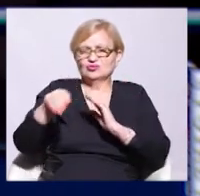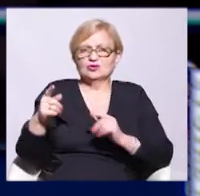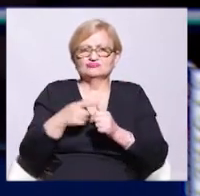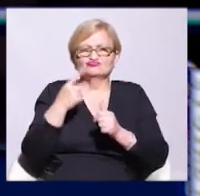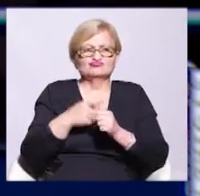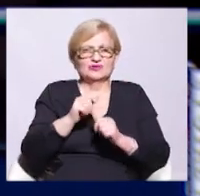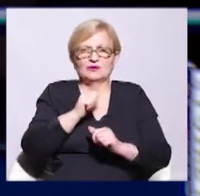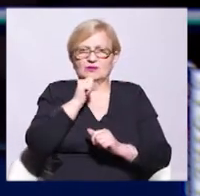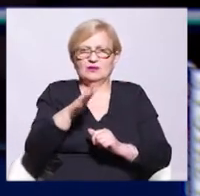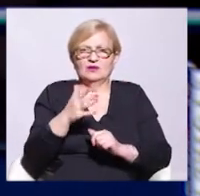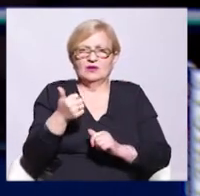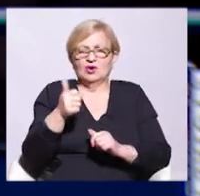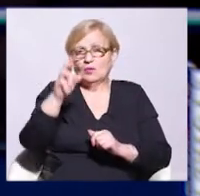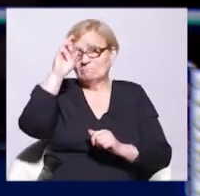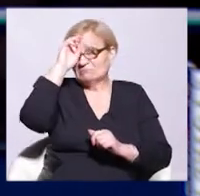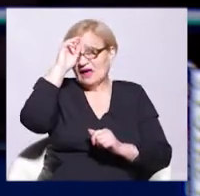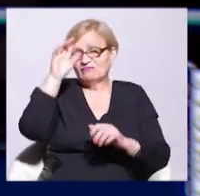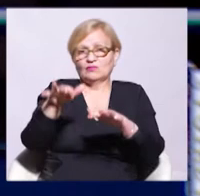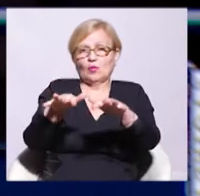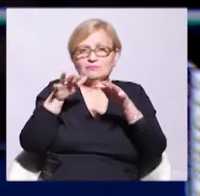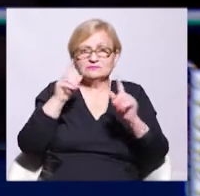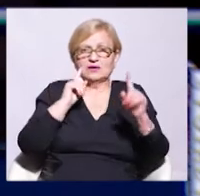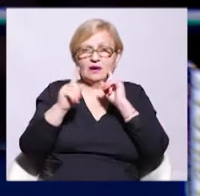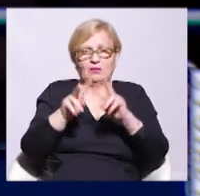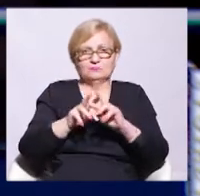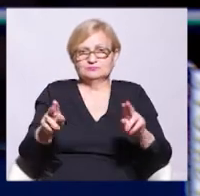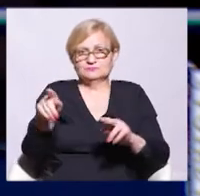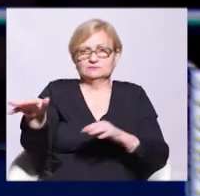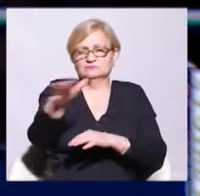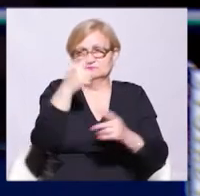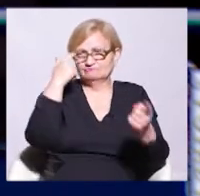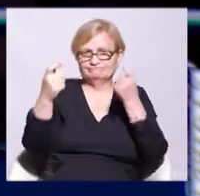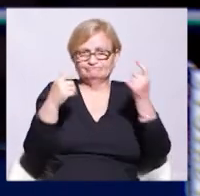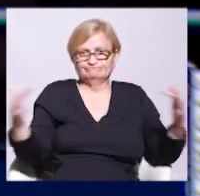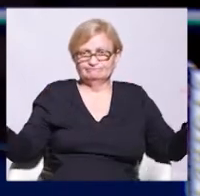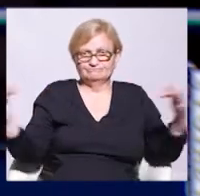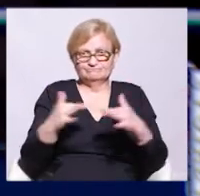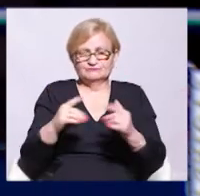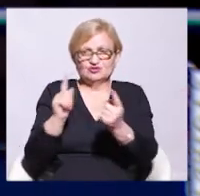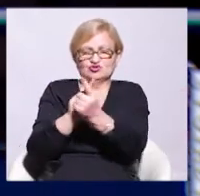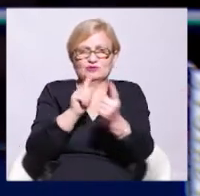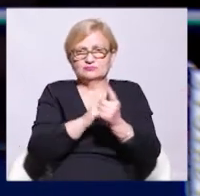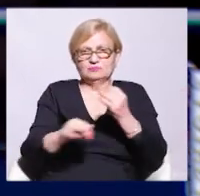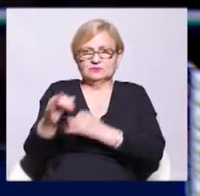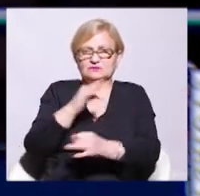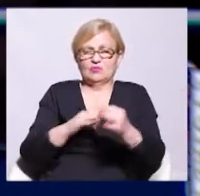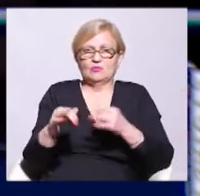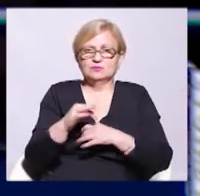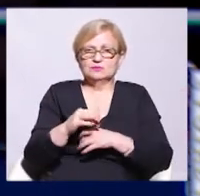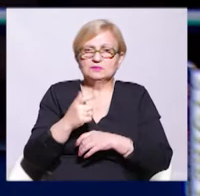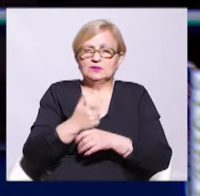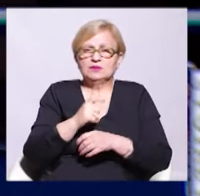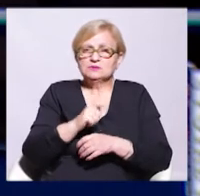რომ წარმოვიდგინოთ, მთავრობის სხდომას მოიწევს და მინისტრებს შეხვდება.